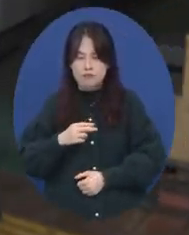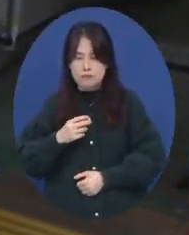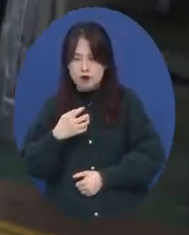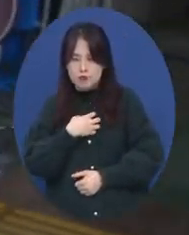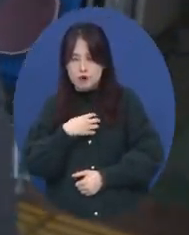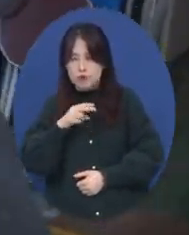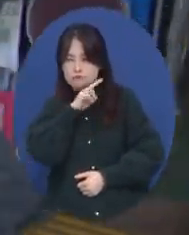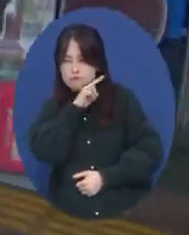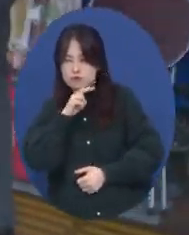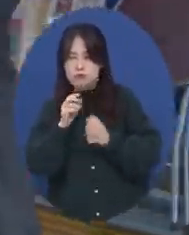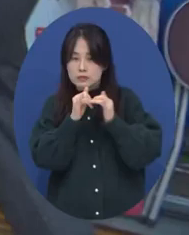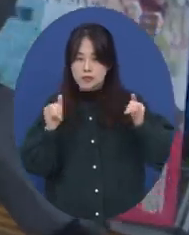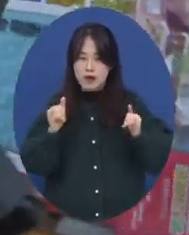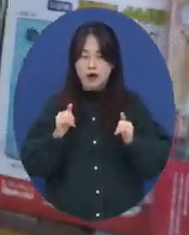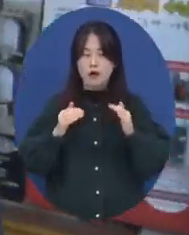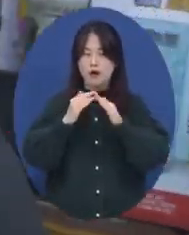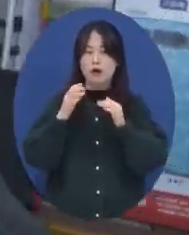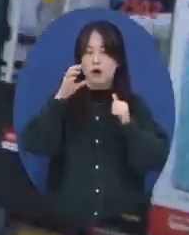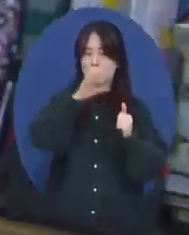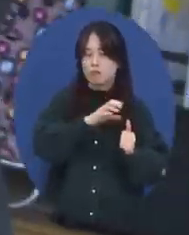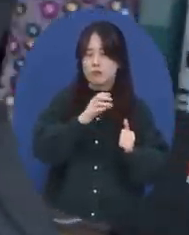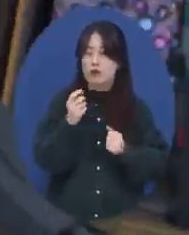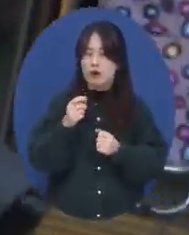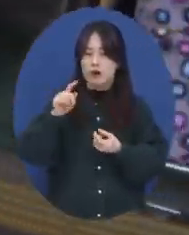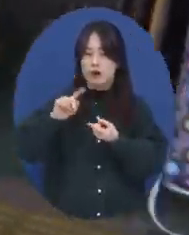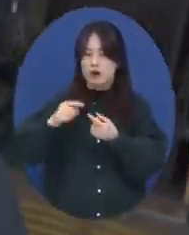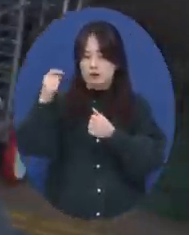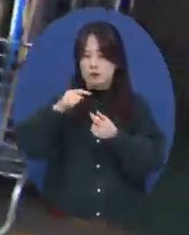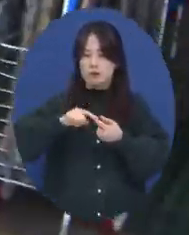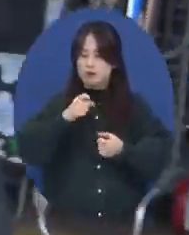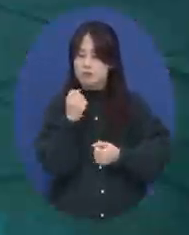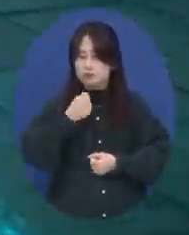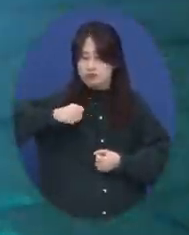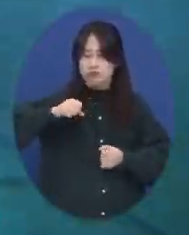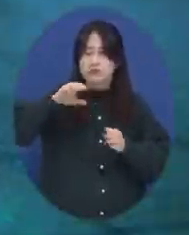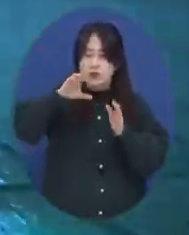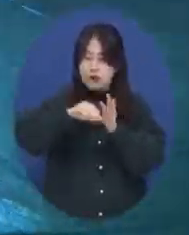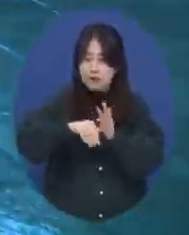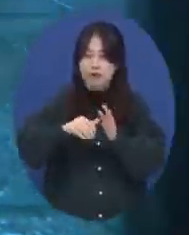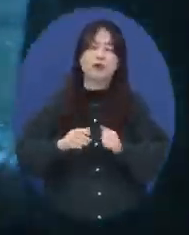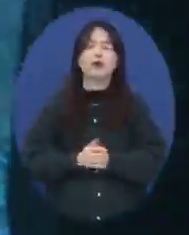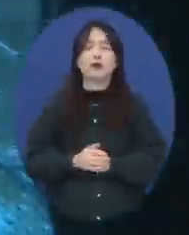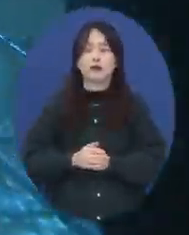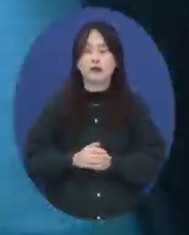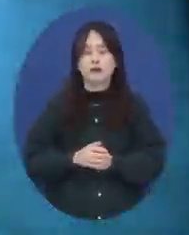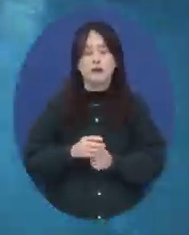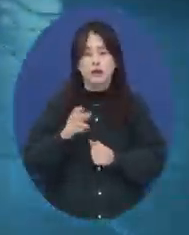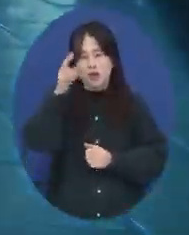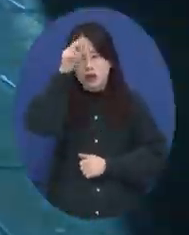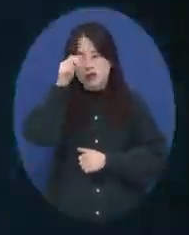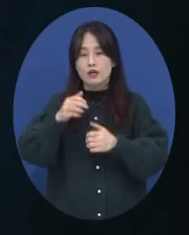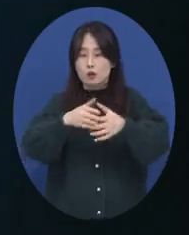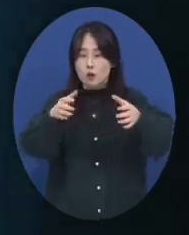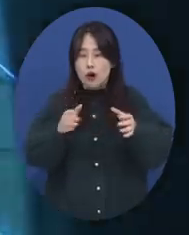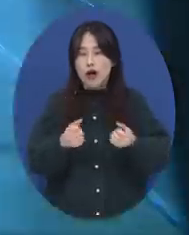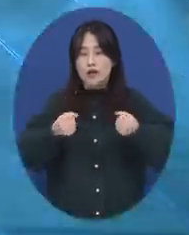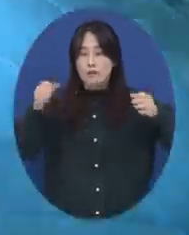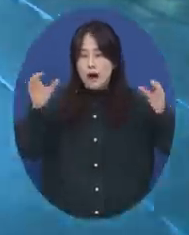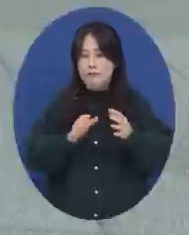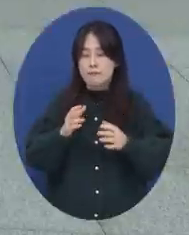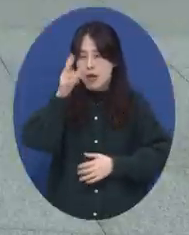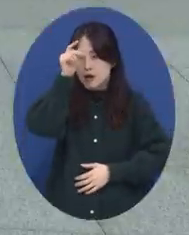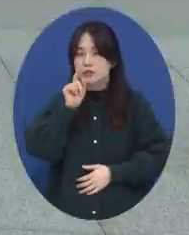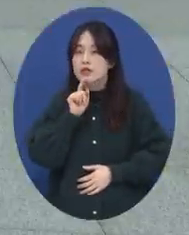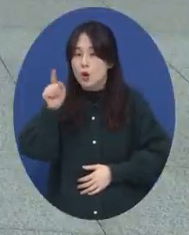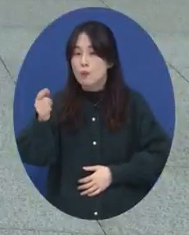검사나 자가 격리 등의 방역 조치에 불용 하거나 방해할 경우 특사경 수사 센터 등과 공조에 경찰에 고발하는